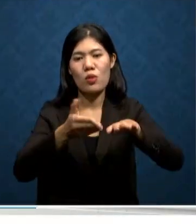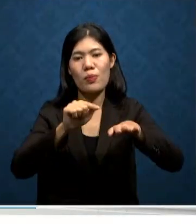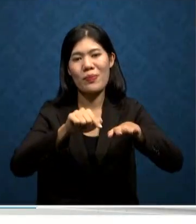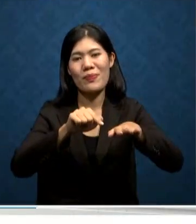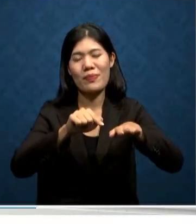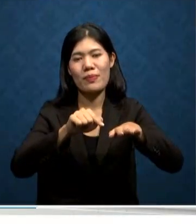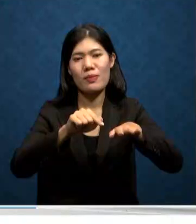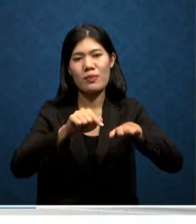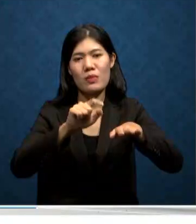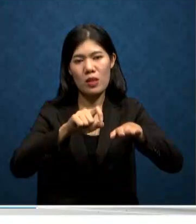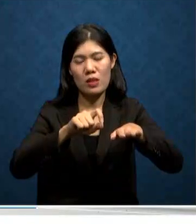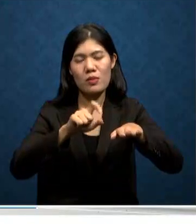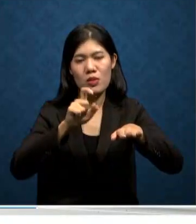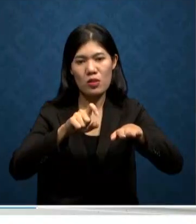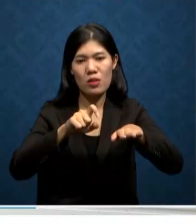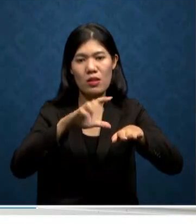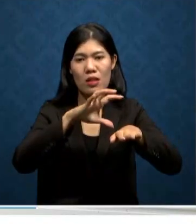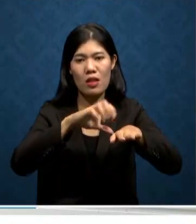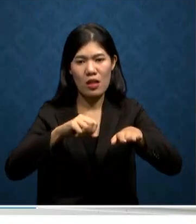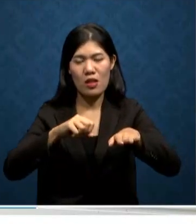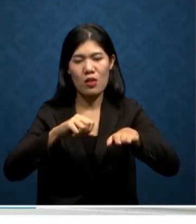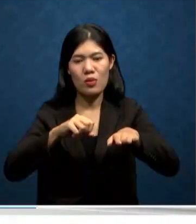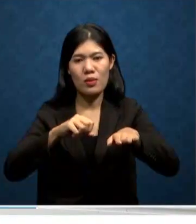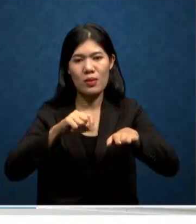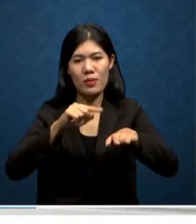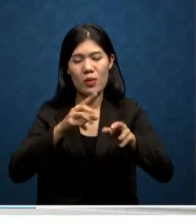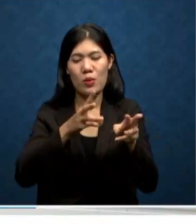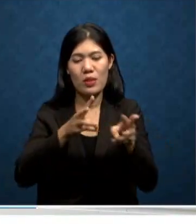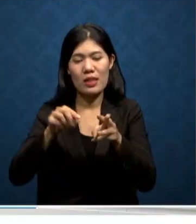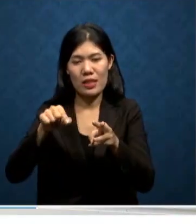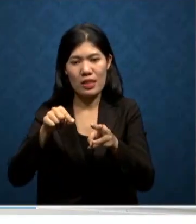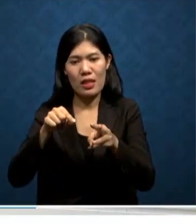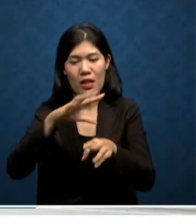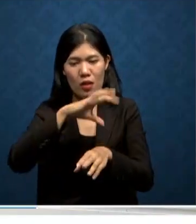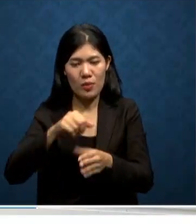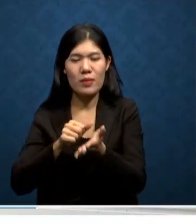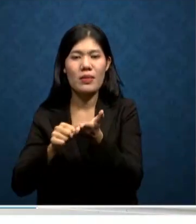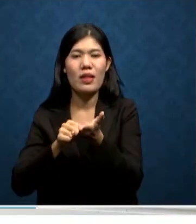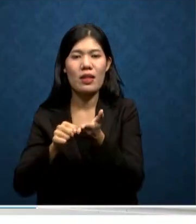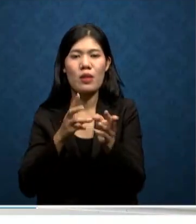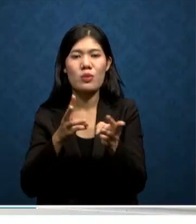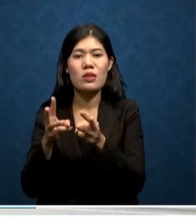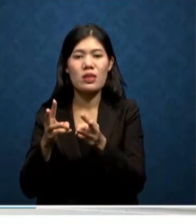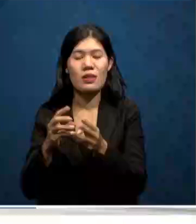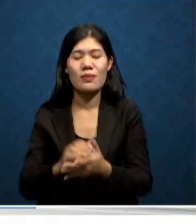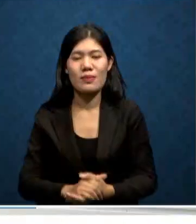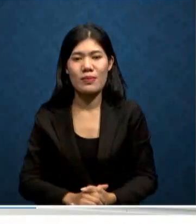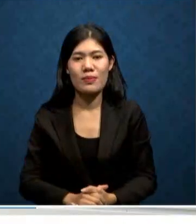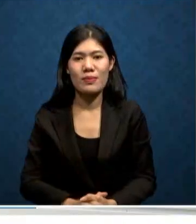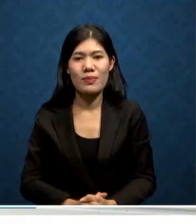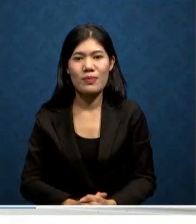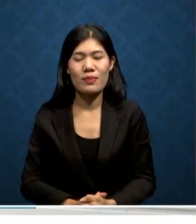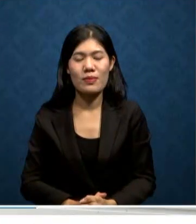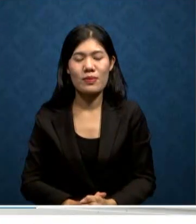นำแนวทางนี้เพื่อที่จะทำการแก้ไขต่อไปนะครับส่วน